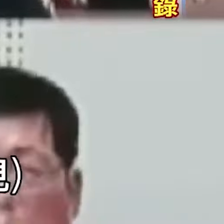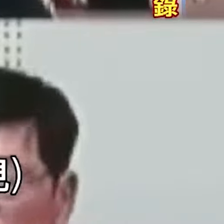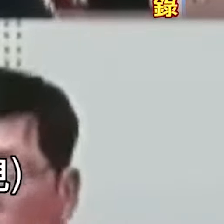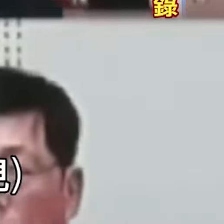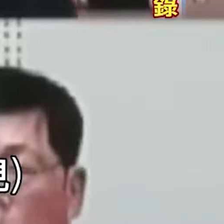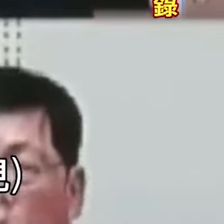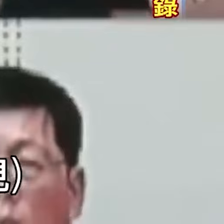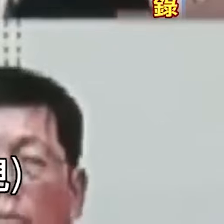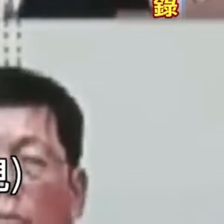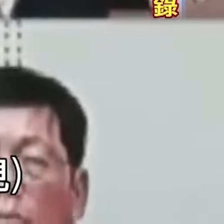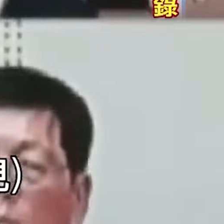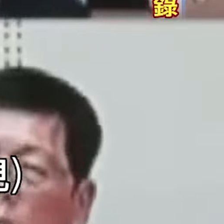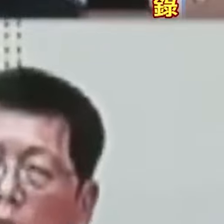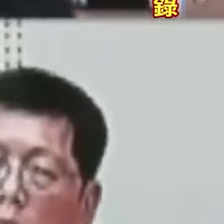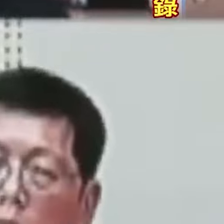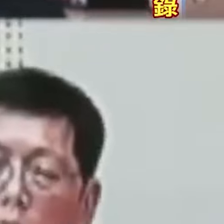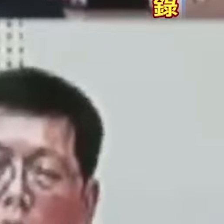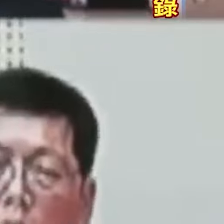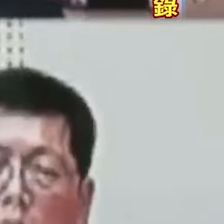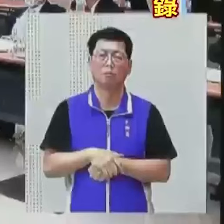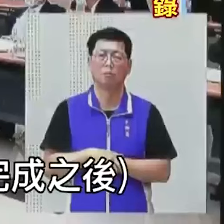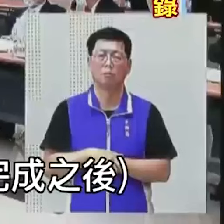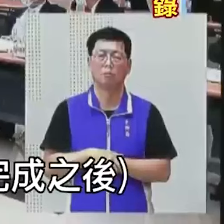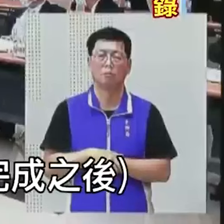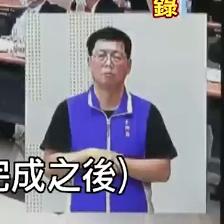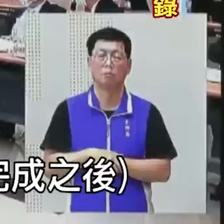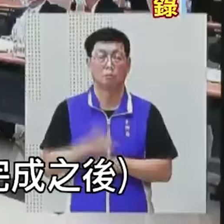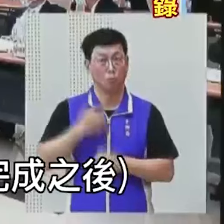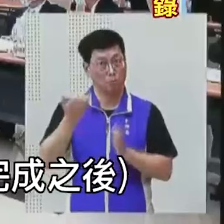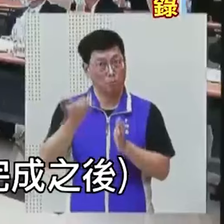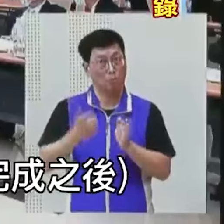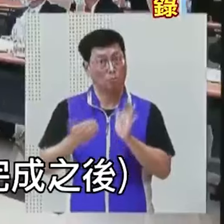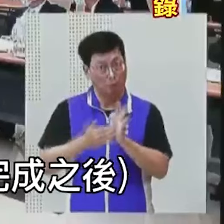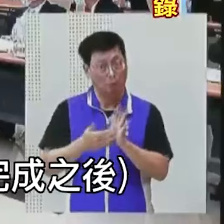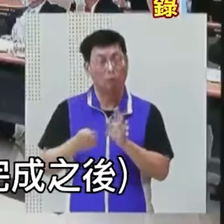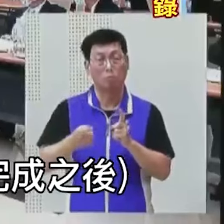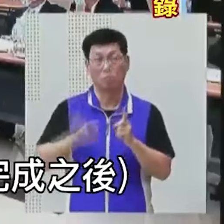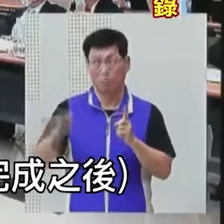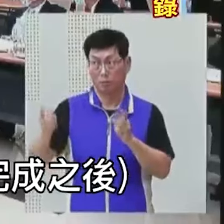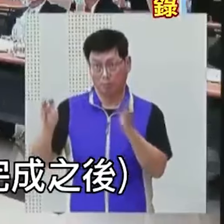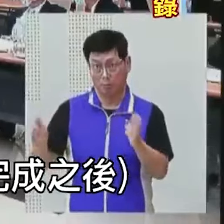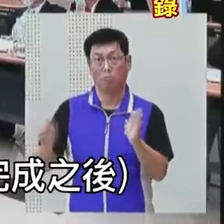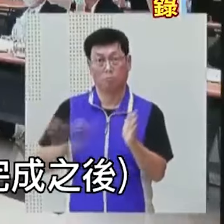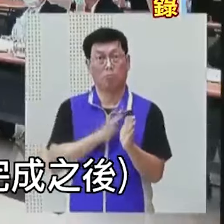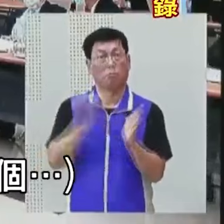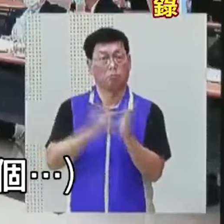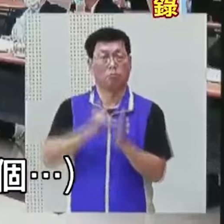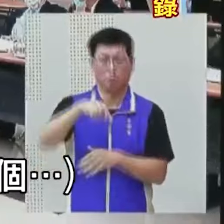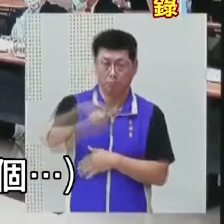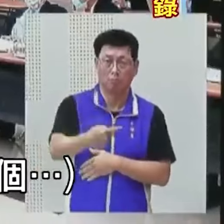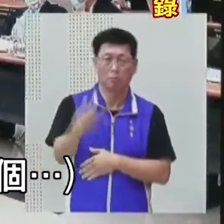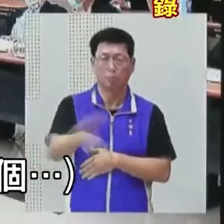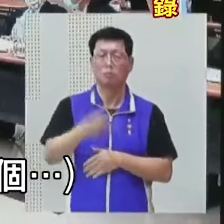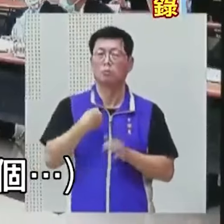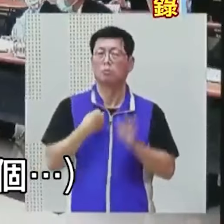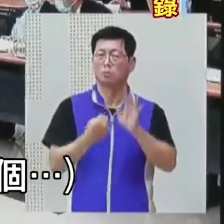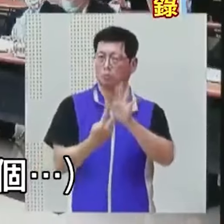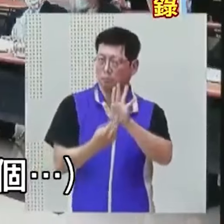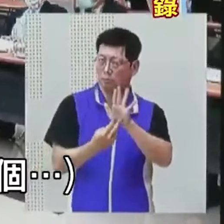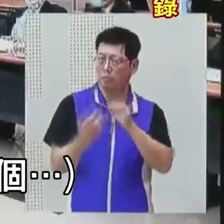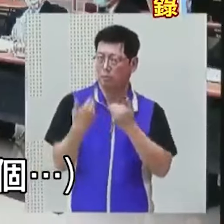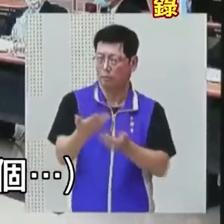啊， 请鉴定人。 我异议的理由都还没有讲。 我刚已经裁示了，这个阶段完成之后再做其他